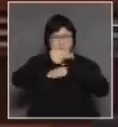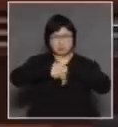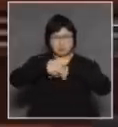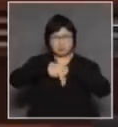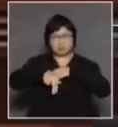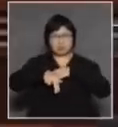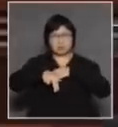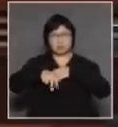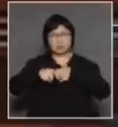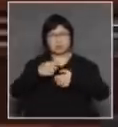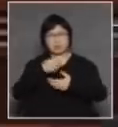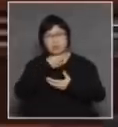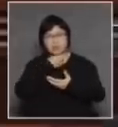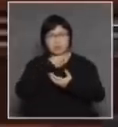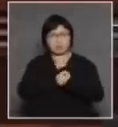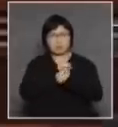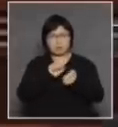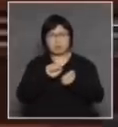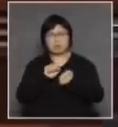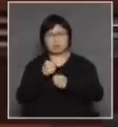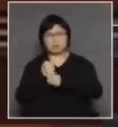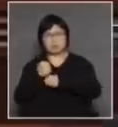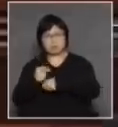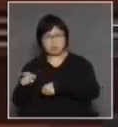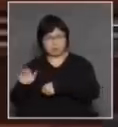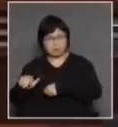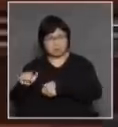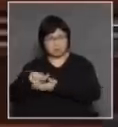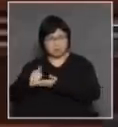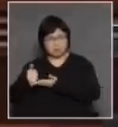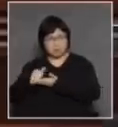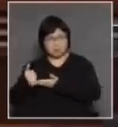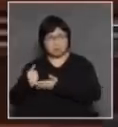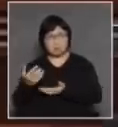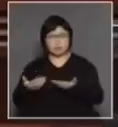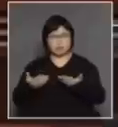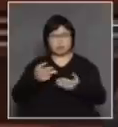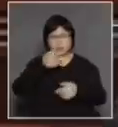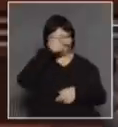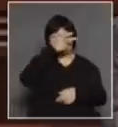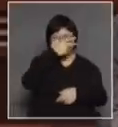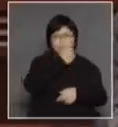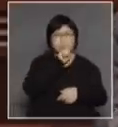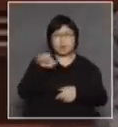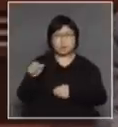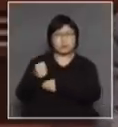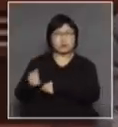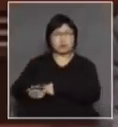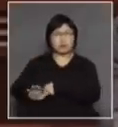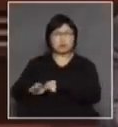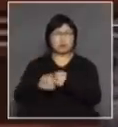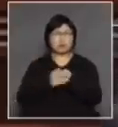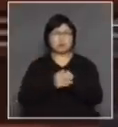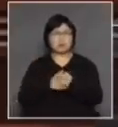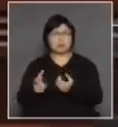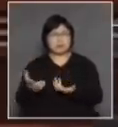疏難解困的職能呢？是不是說特首說不做這件事